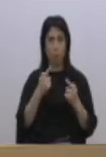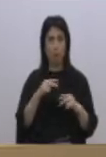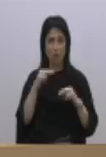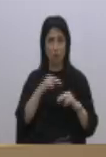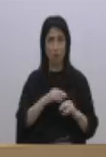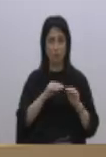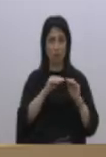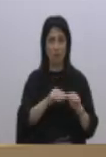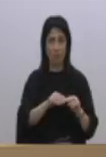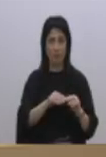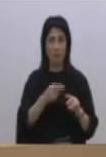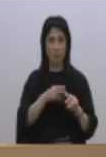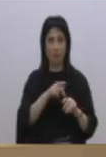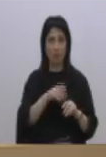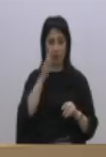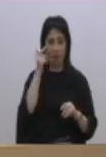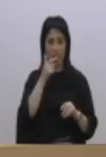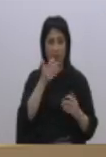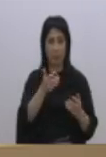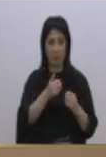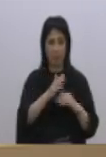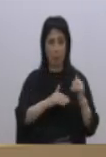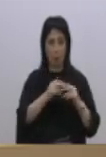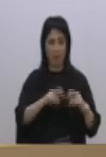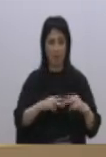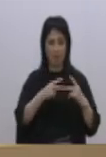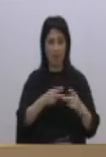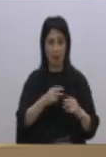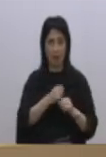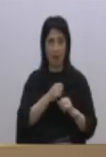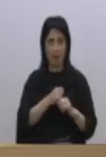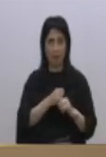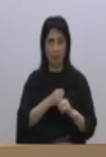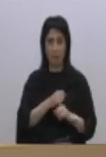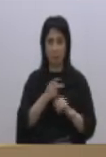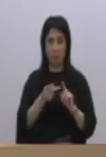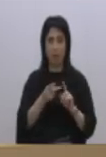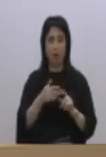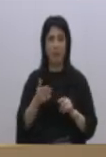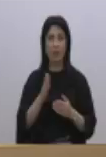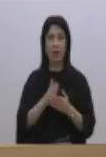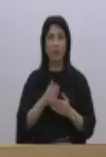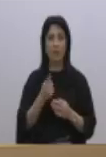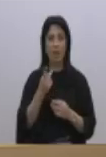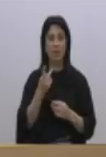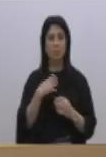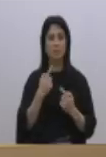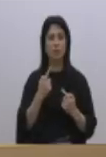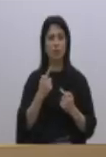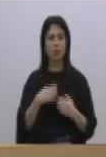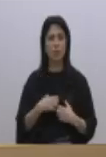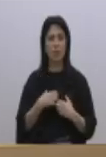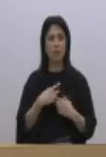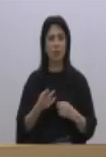შრომა აქვს ჩადებული იმაში რომ განათლება მიიღოთ, პროფესიას დაუფლებოდნენ. და მეორე მხრივ არის ერთმნიშვნელოვანი და